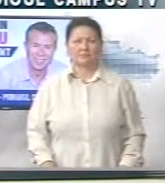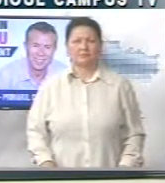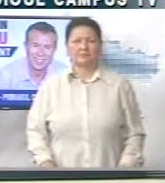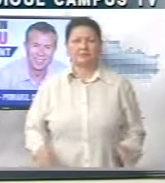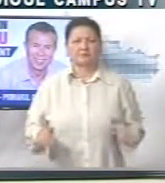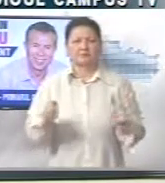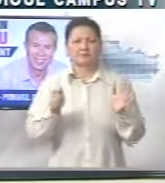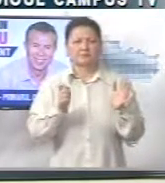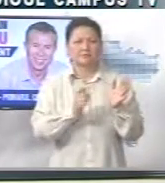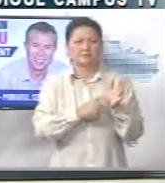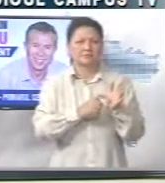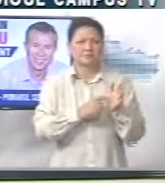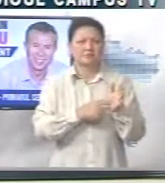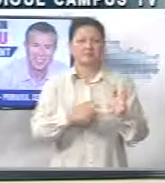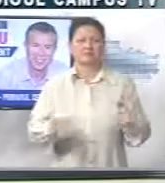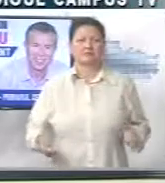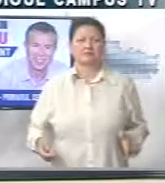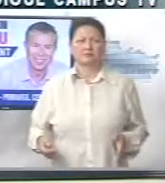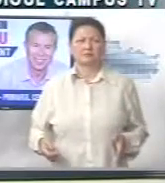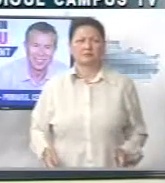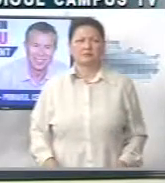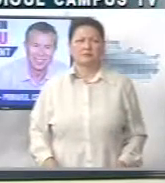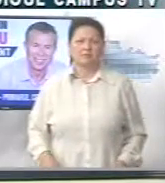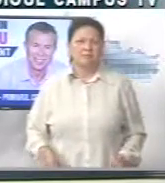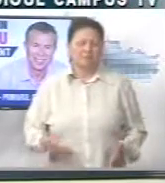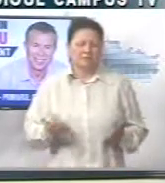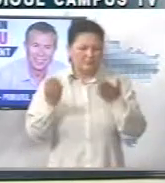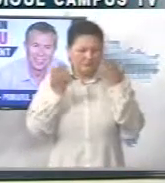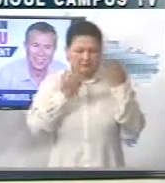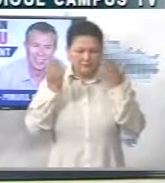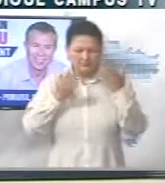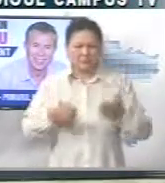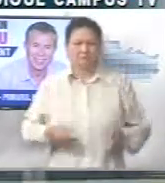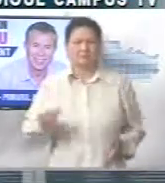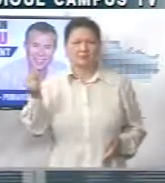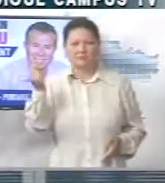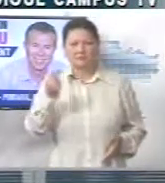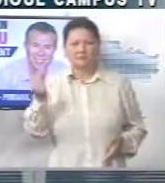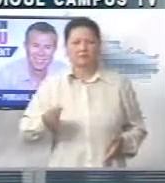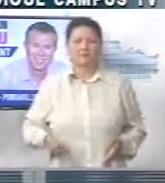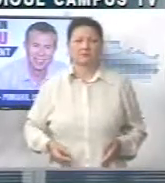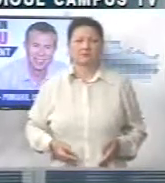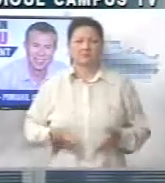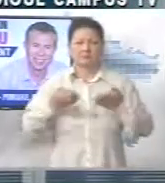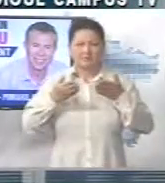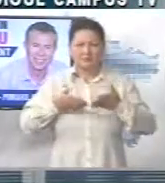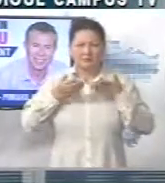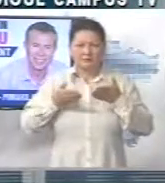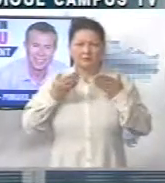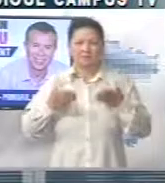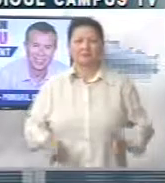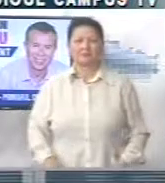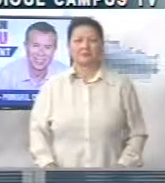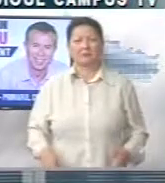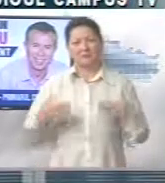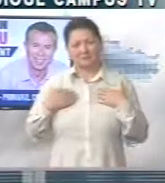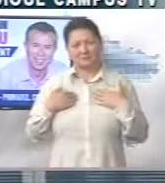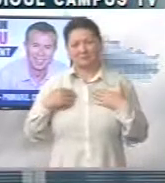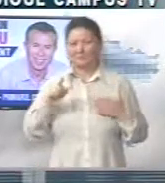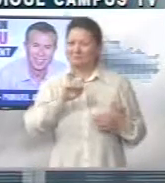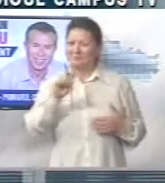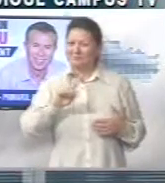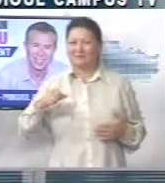zi un punct cu care nu erați foarte de acord. Da, sigur, nu sunt foarte vorbăreț